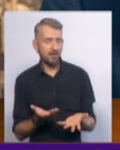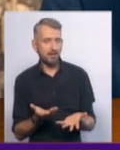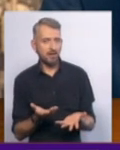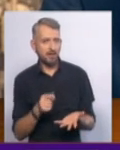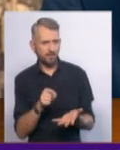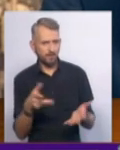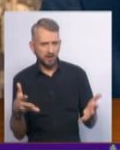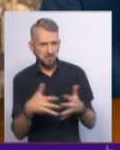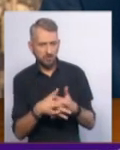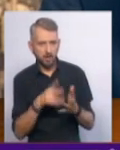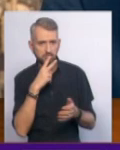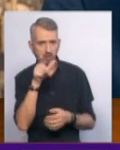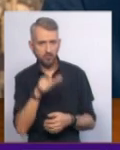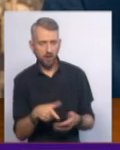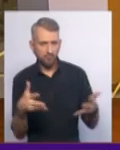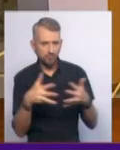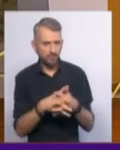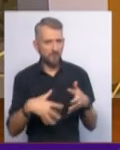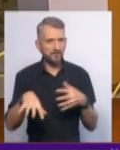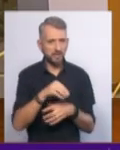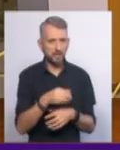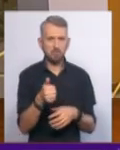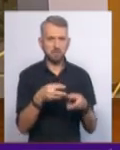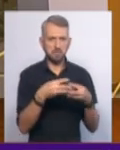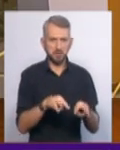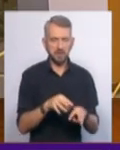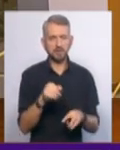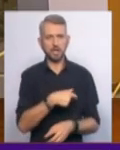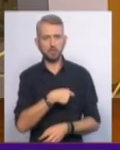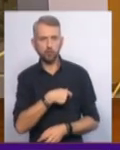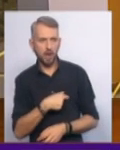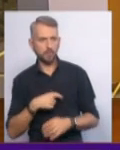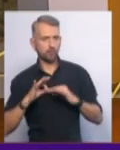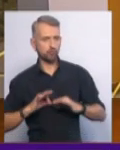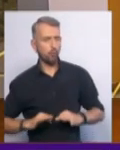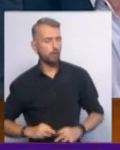смішали, глядач нас смішав всіх, і прем'єр-міністра, і депутата, і чиновників.